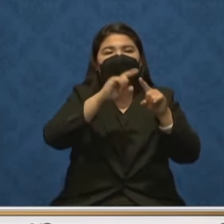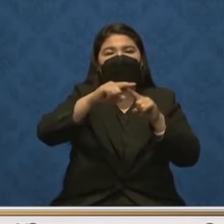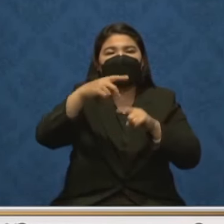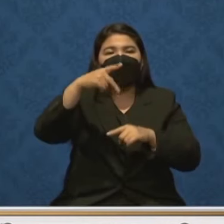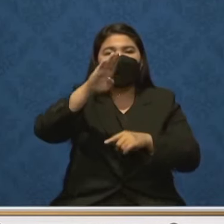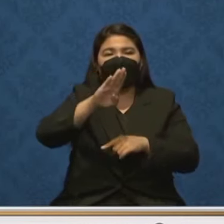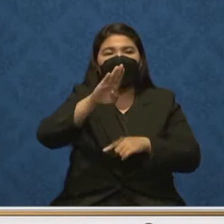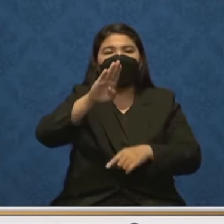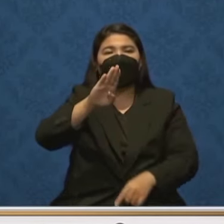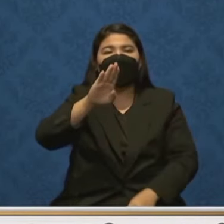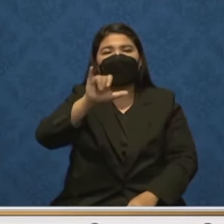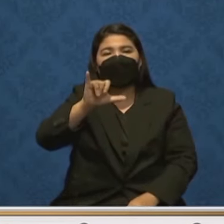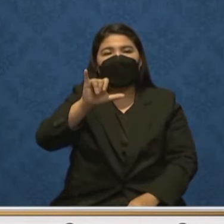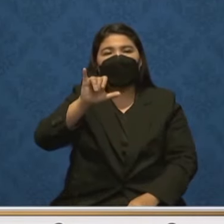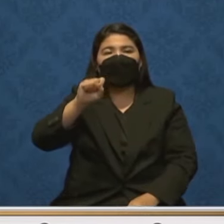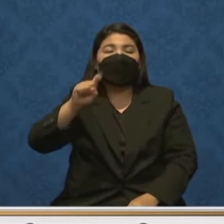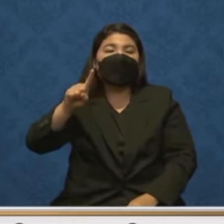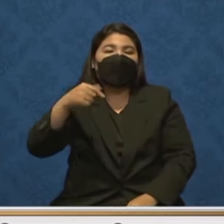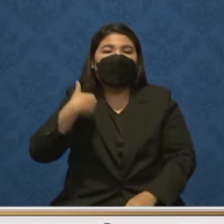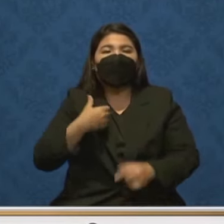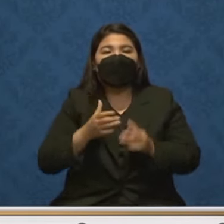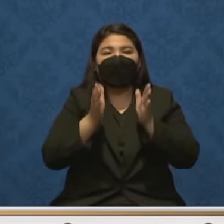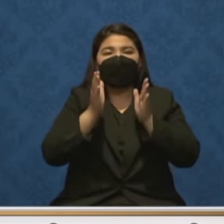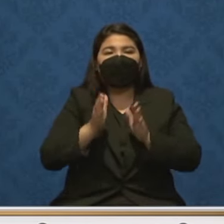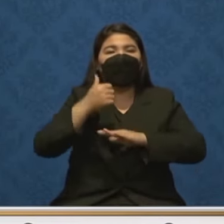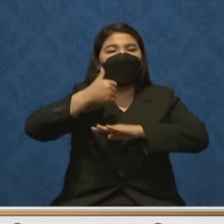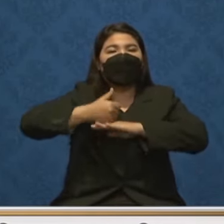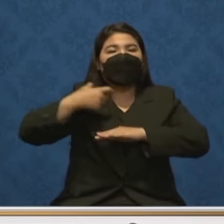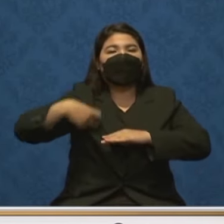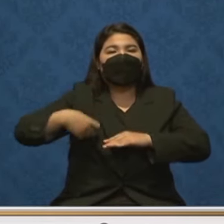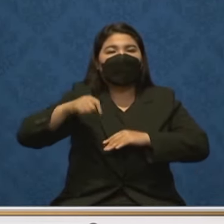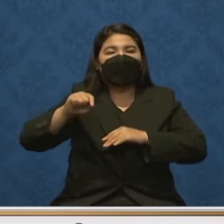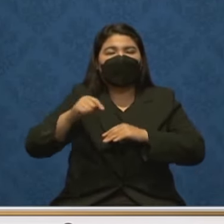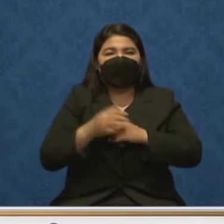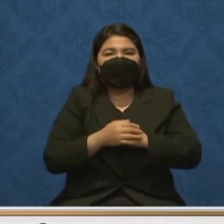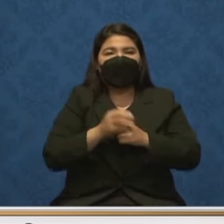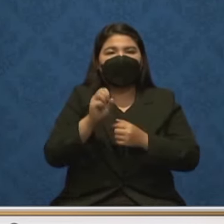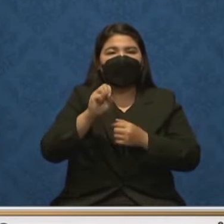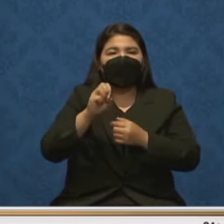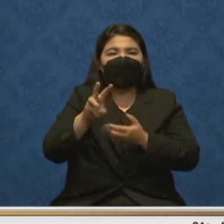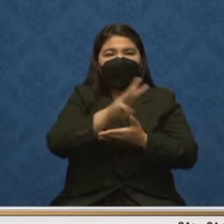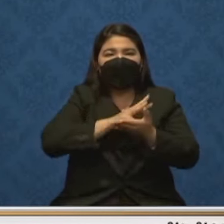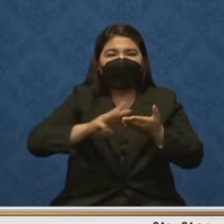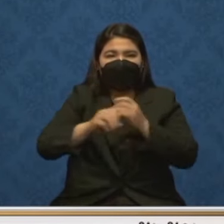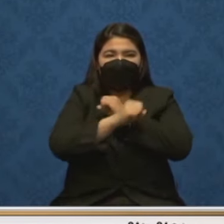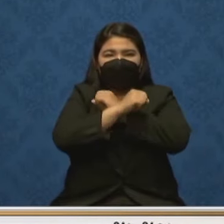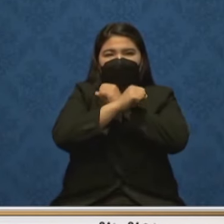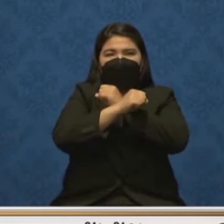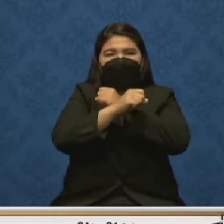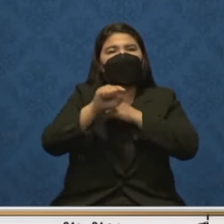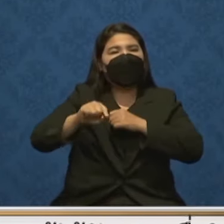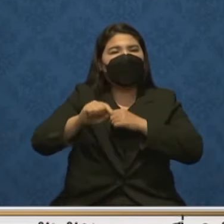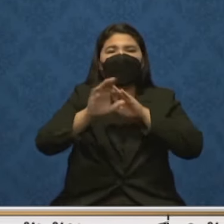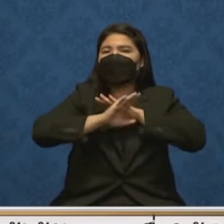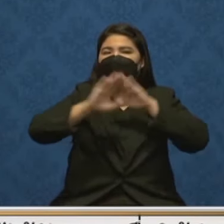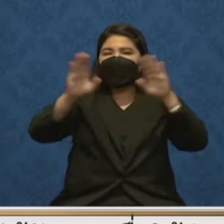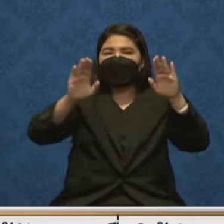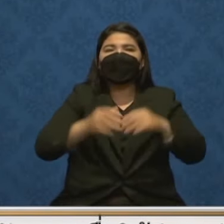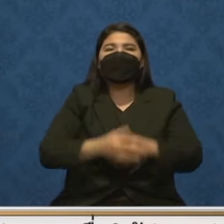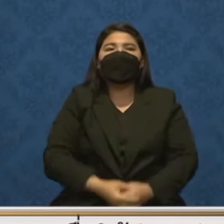การให้ผู้พิพากษาไปร่วมหลักสูตรกับวออยนะคะวิลัยป้องกันราชอาณาจักรดิฉันขอให้เลิกเสียเถอะค่ะ